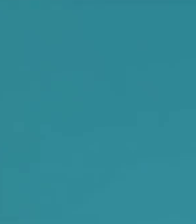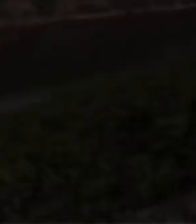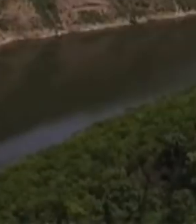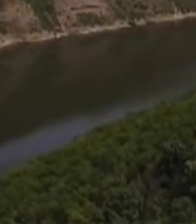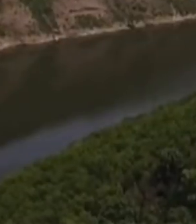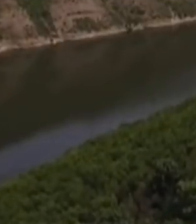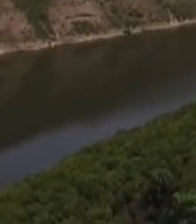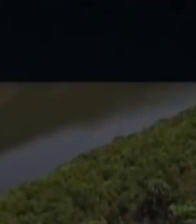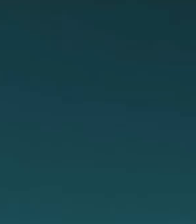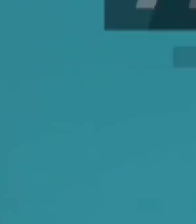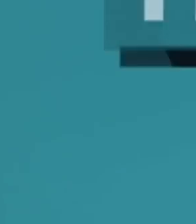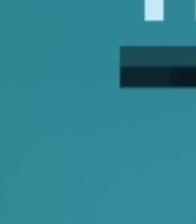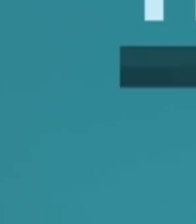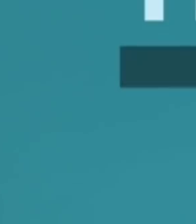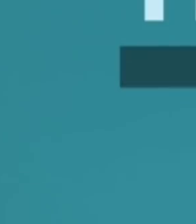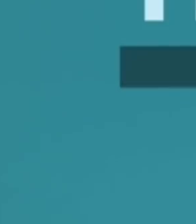Музика